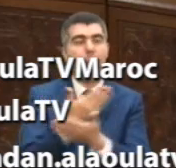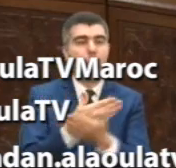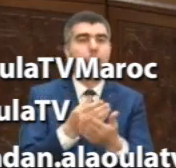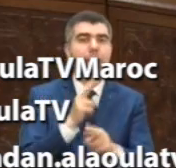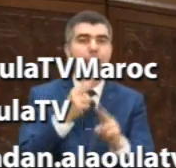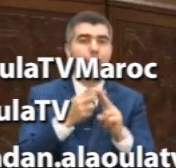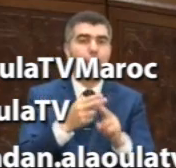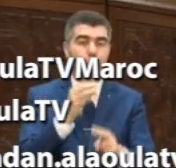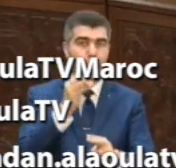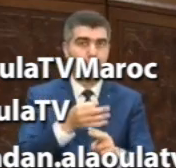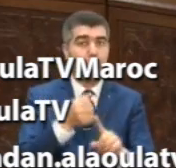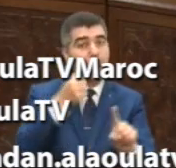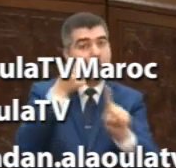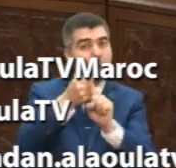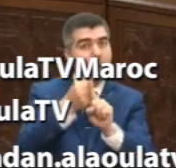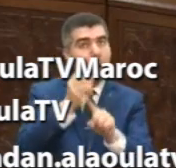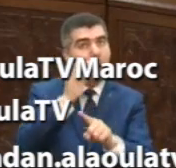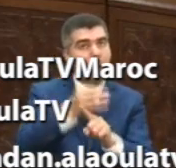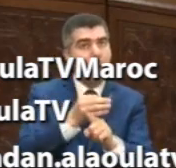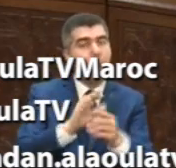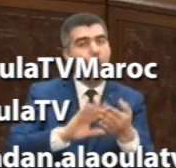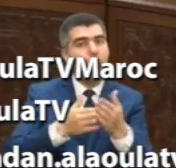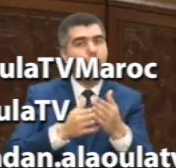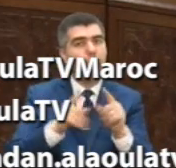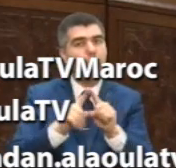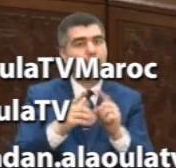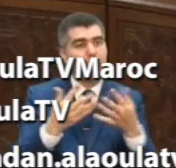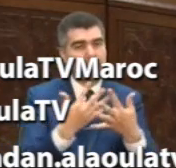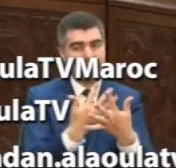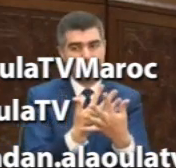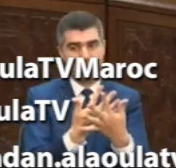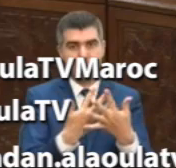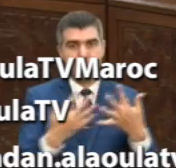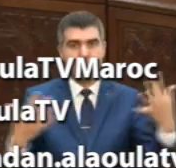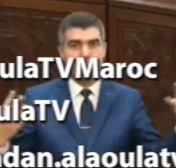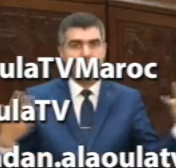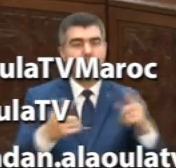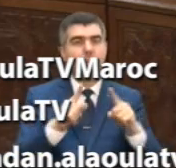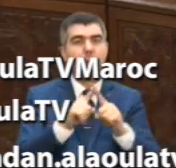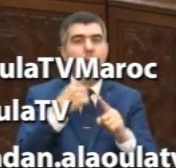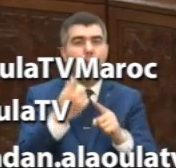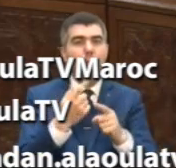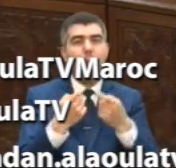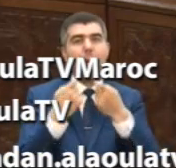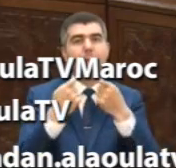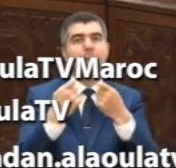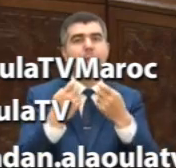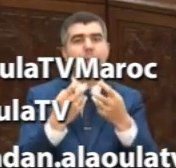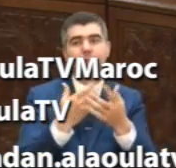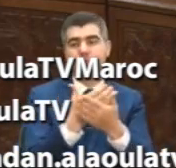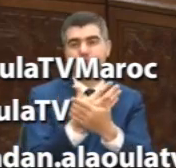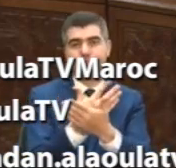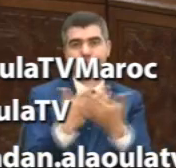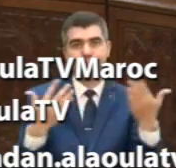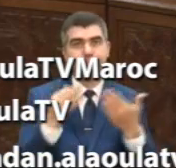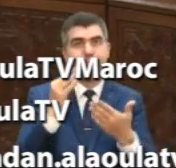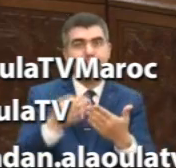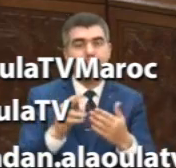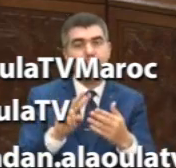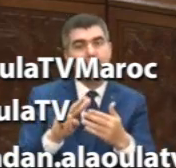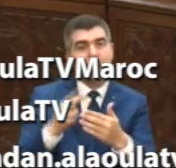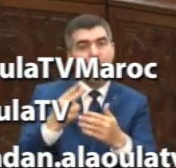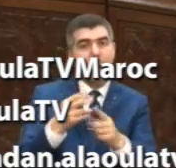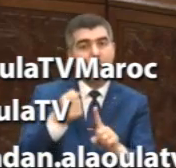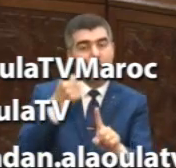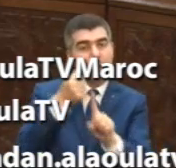على أساس أنه بالفعل أولا غادي يكون تسييج ديال العديد من القناطر اللي تيوقع فيها هذا الشيء. إذا التسييج، وكاين الإضافة الثانية اللي